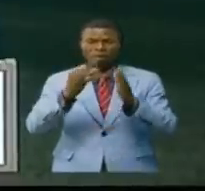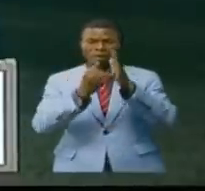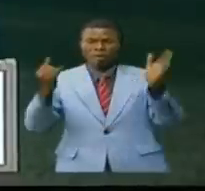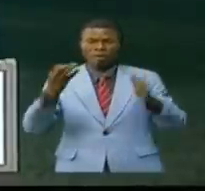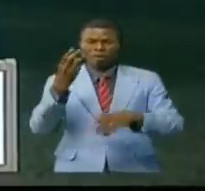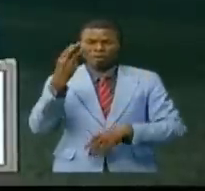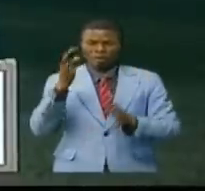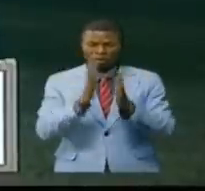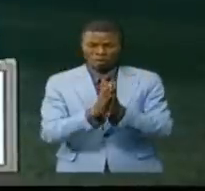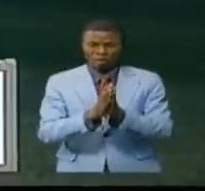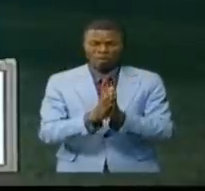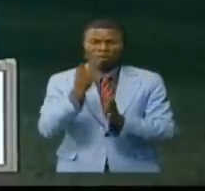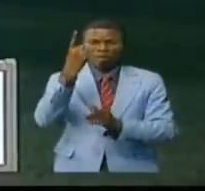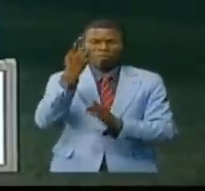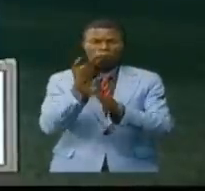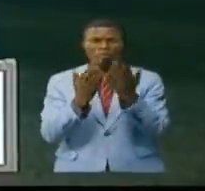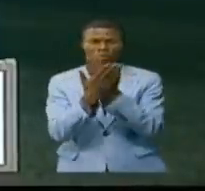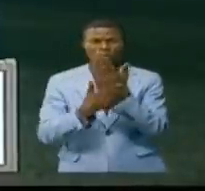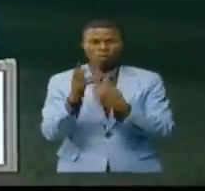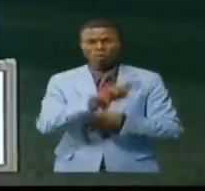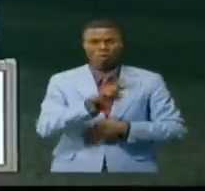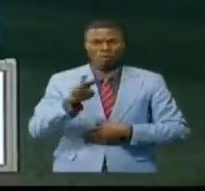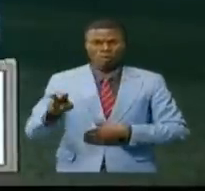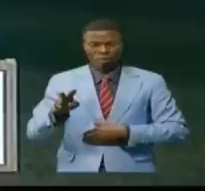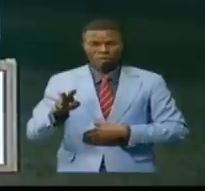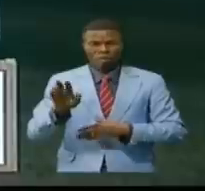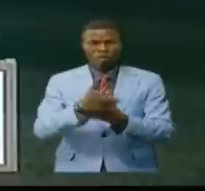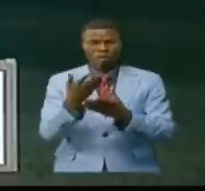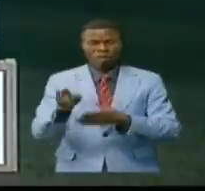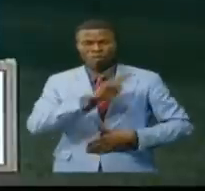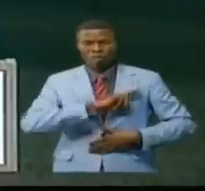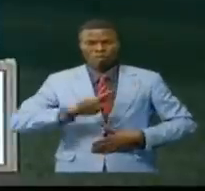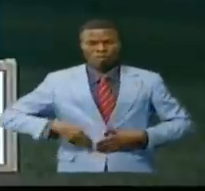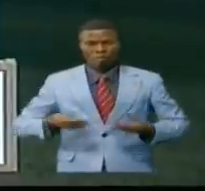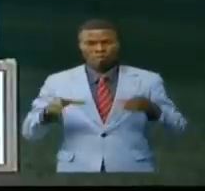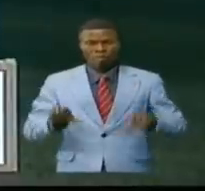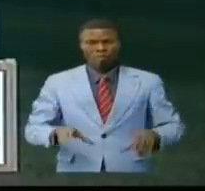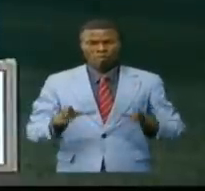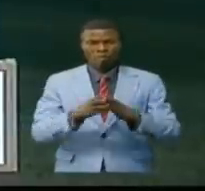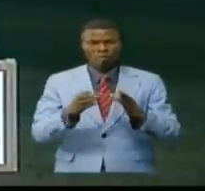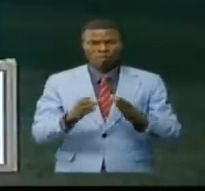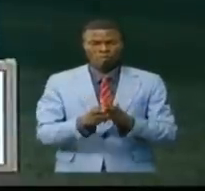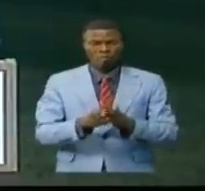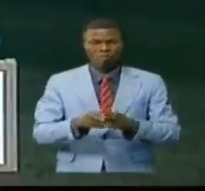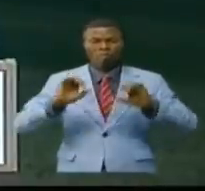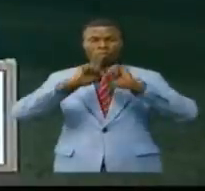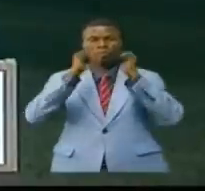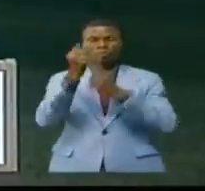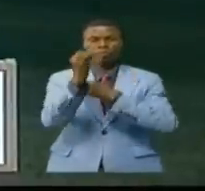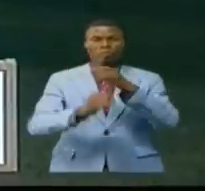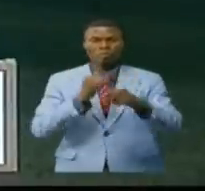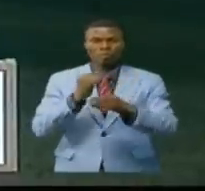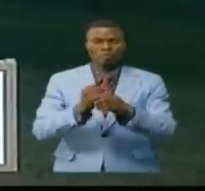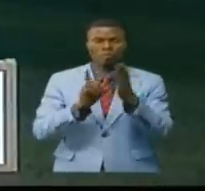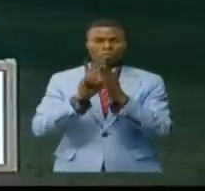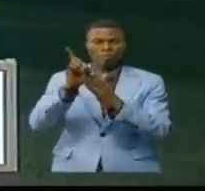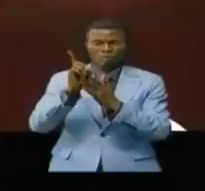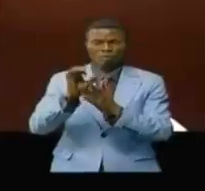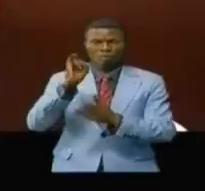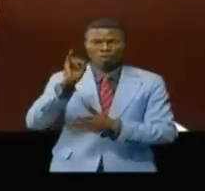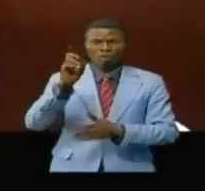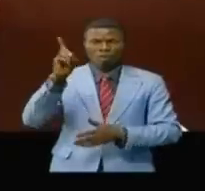E0710ZR du 1er juillet 2022, conclu entre la République démocratique du Congo et l'Association internationale de développement